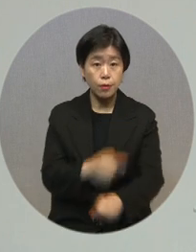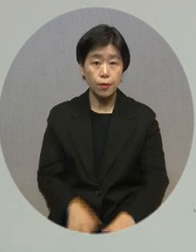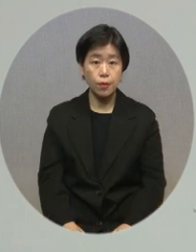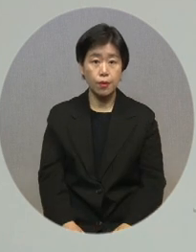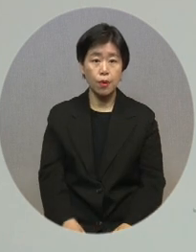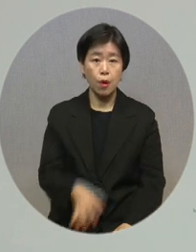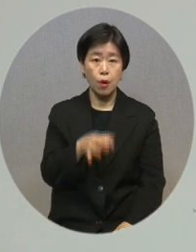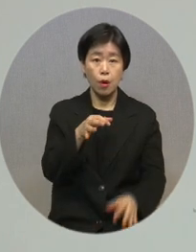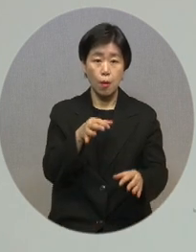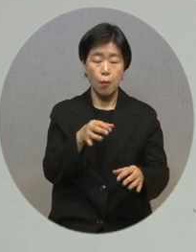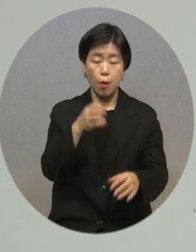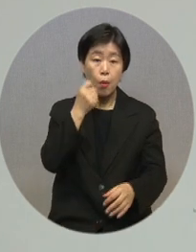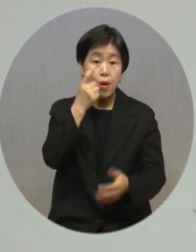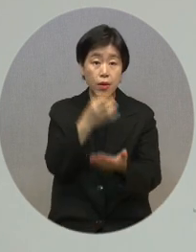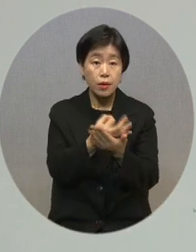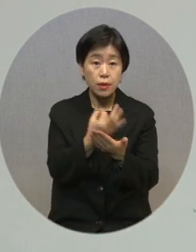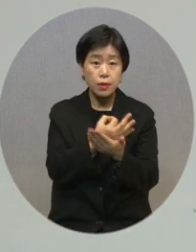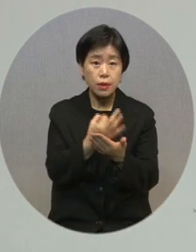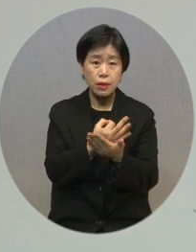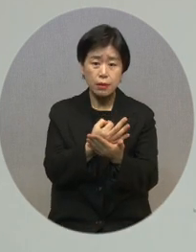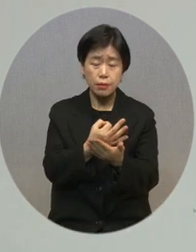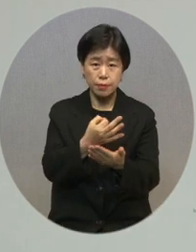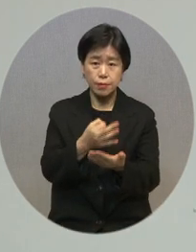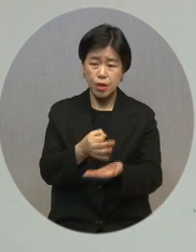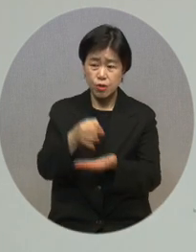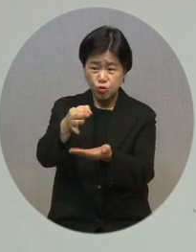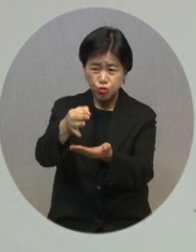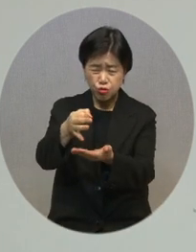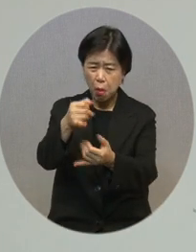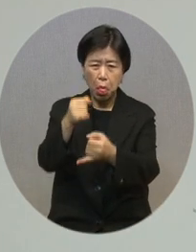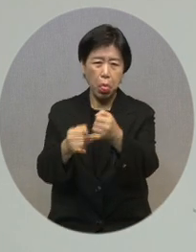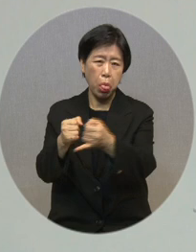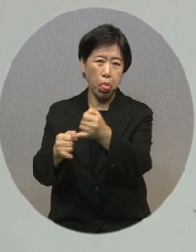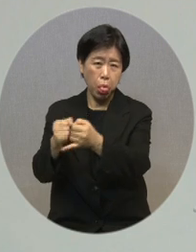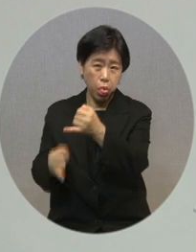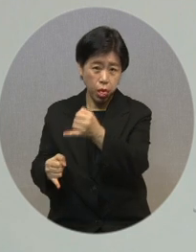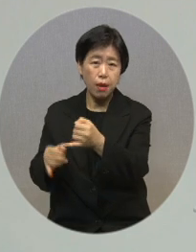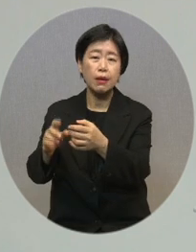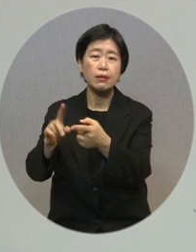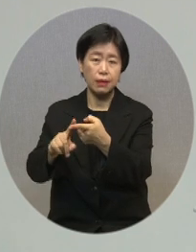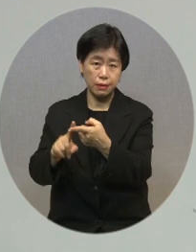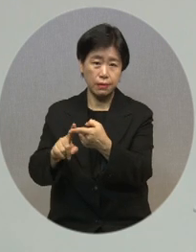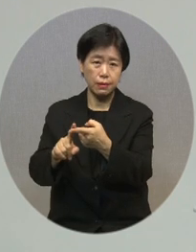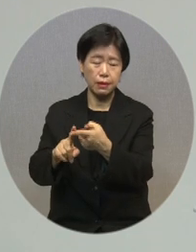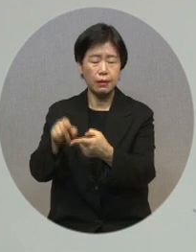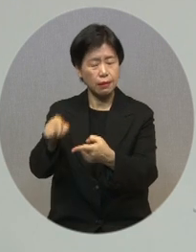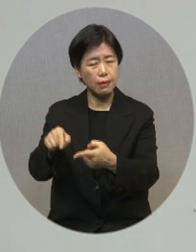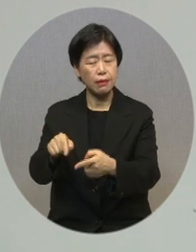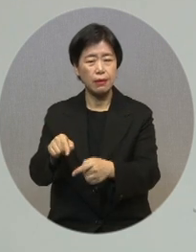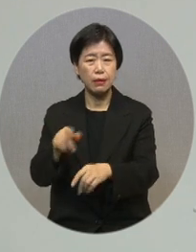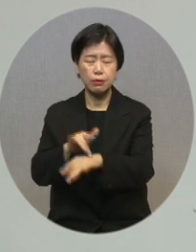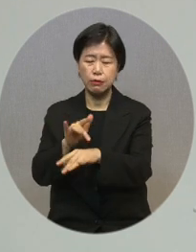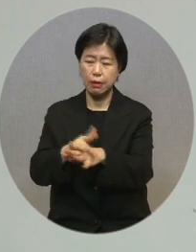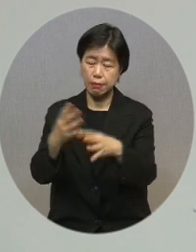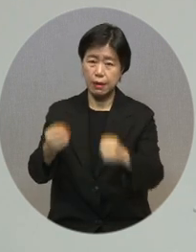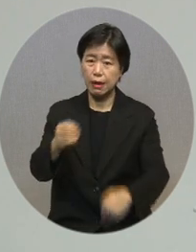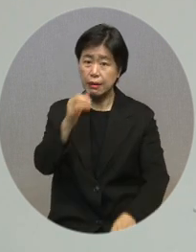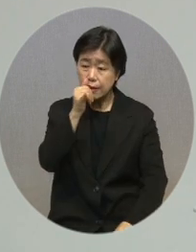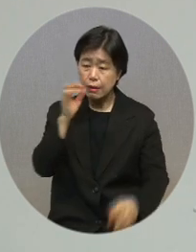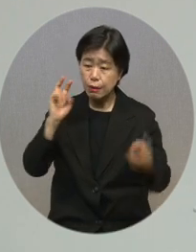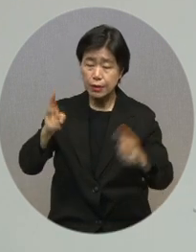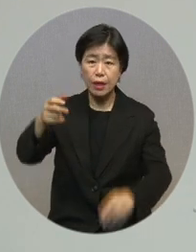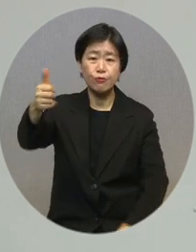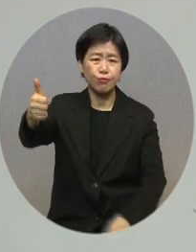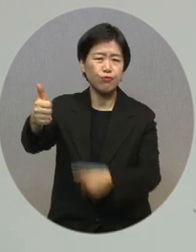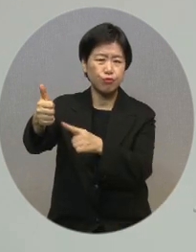체불임금에 대해서 우리나라가 지금 체불임금이 상당히 높은 나라지 않습니까? 이런 상습 체불 사업주들에 대해서는 엄정하게